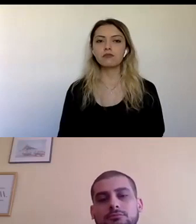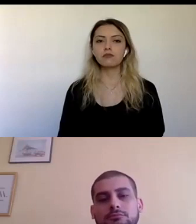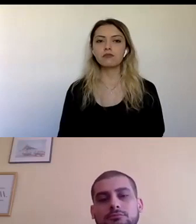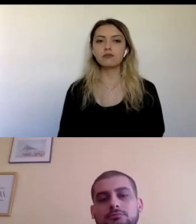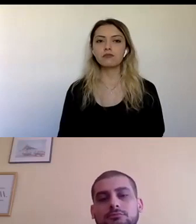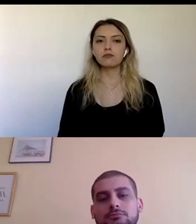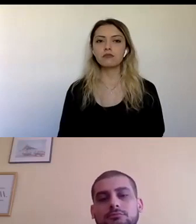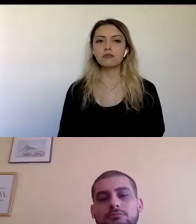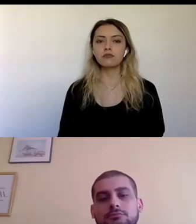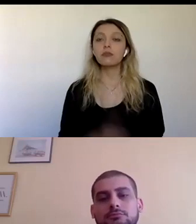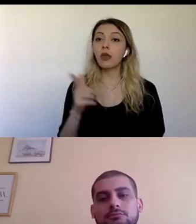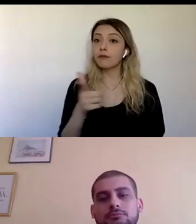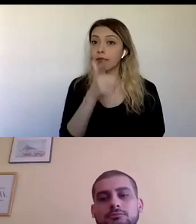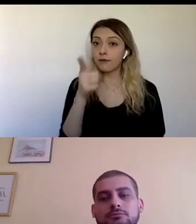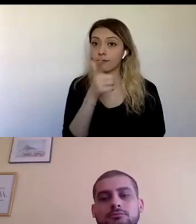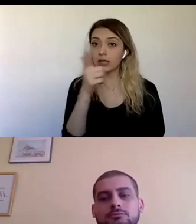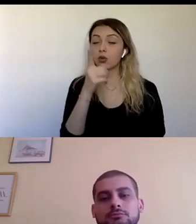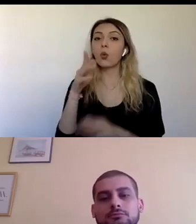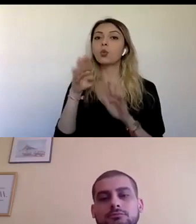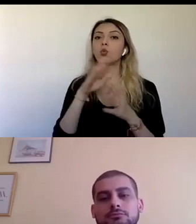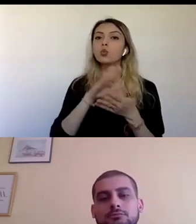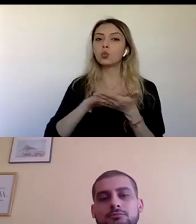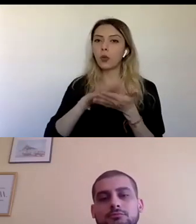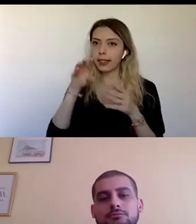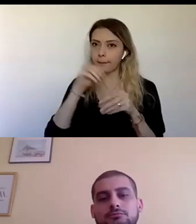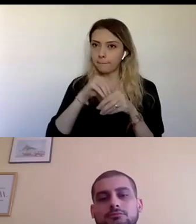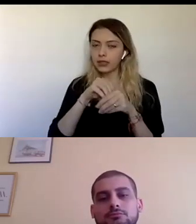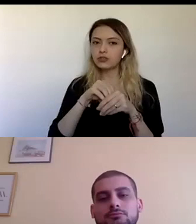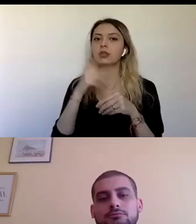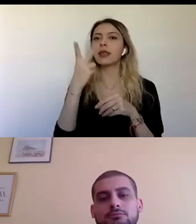tabanlı çalışan video aracı var. Bunları da eklemek istedim. Biri Lumenfy.